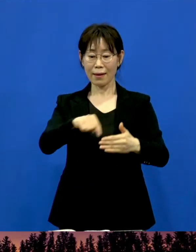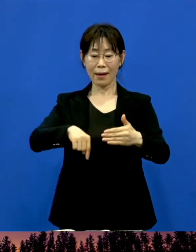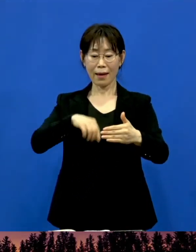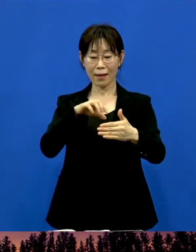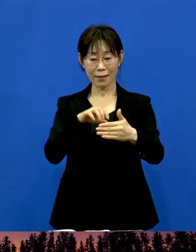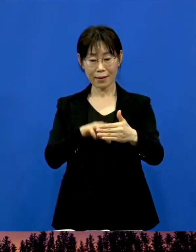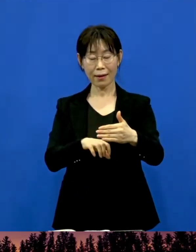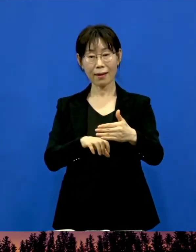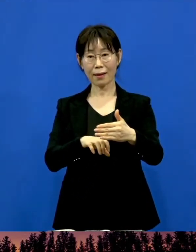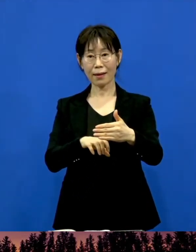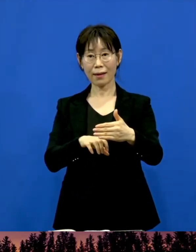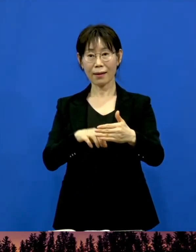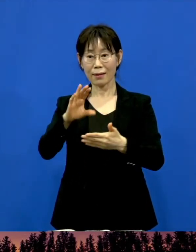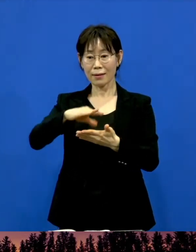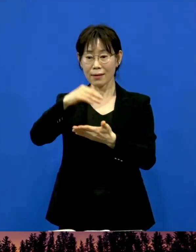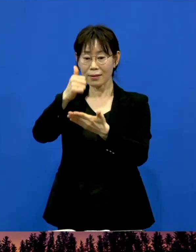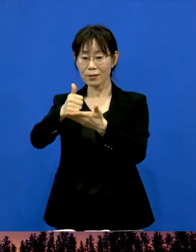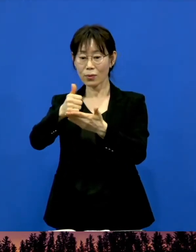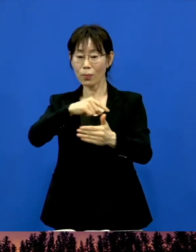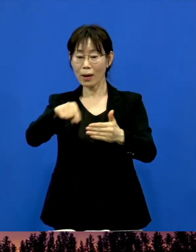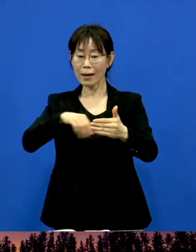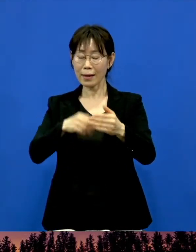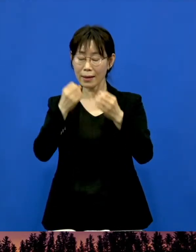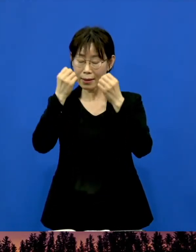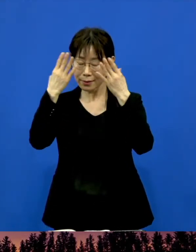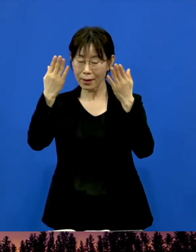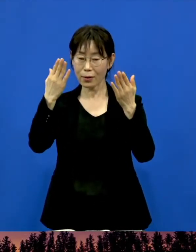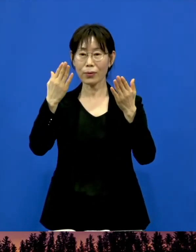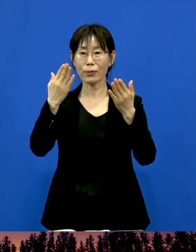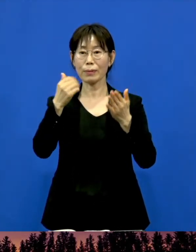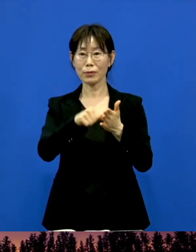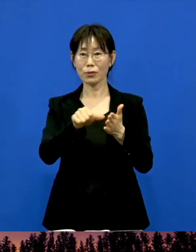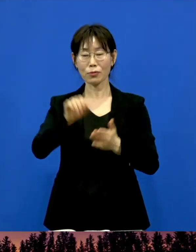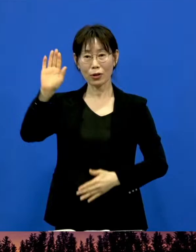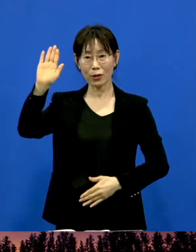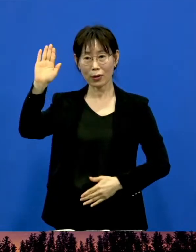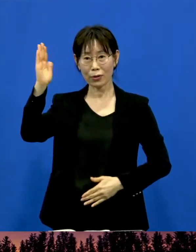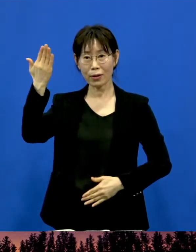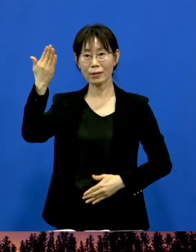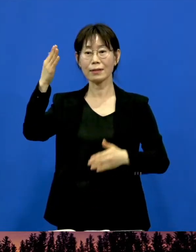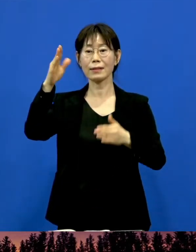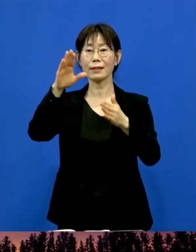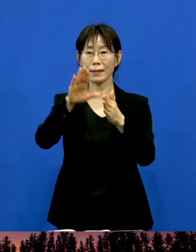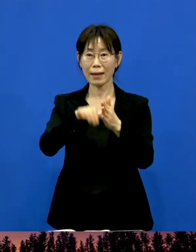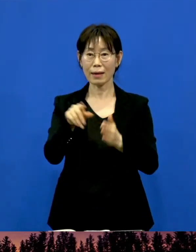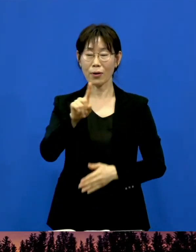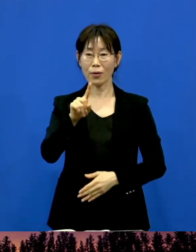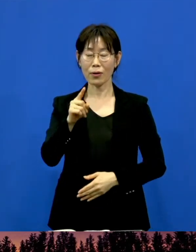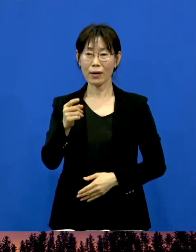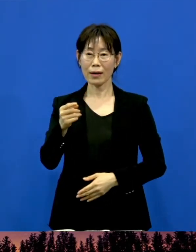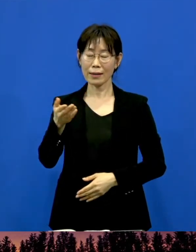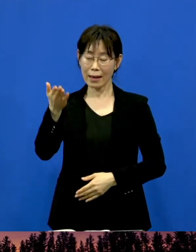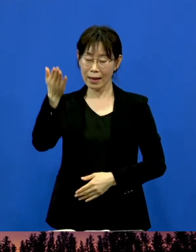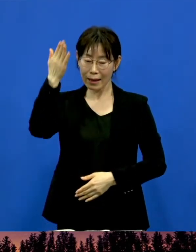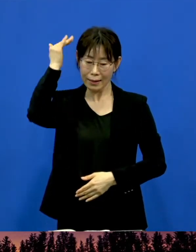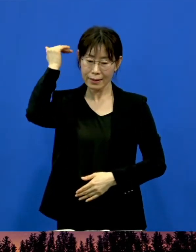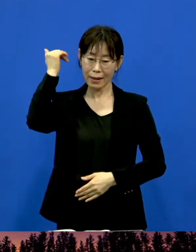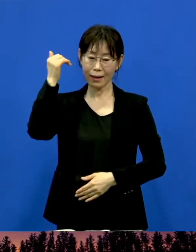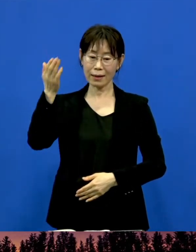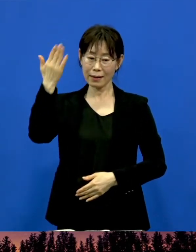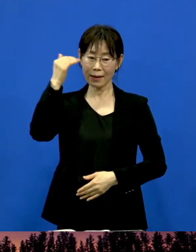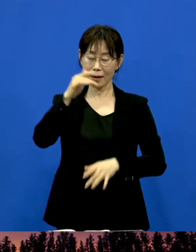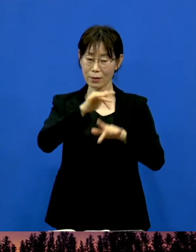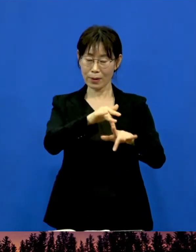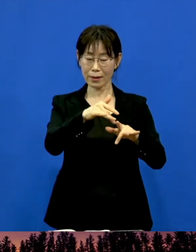내가 그리스도 안에서 새로운 피조물이 될 때 이전 것은 다 지나가 버렸어요. 우리 옛날에 나의 중심적으로